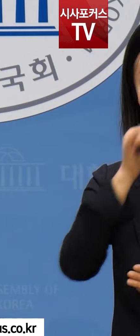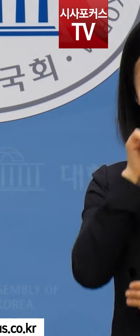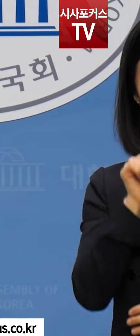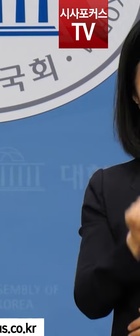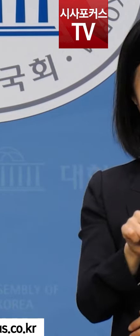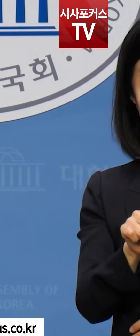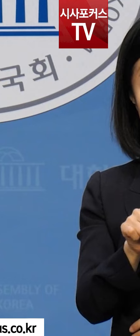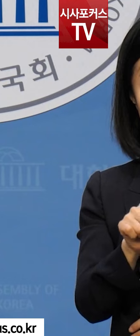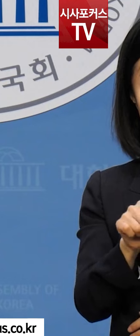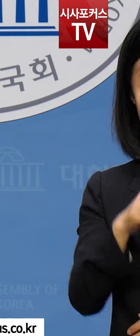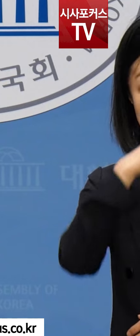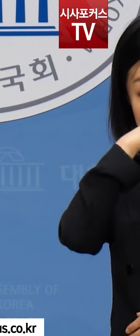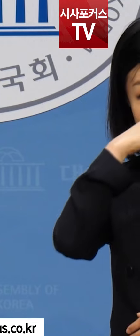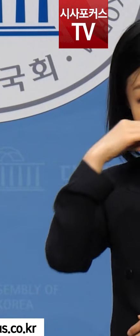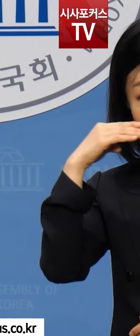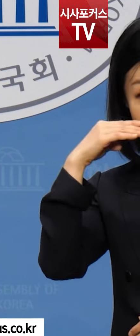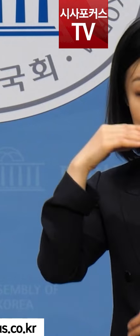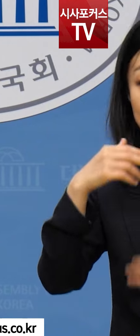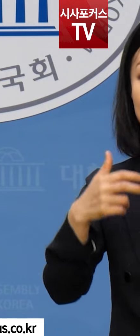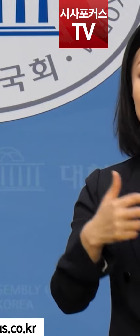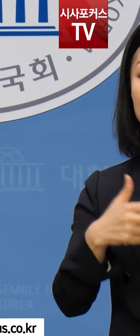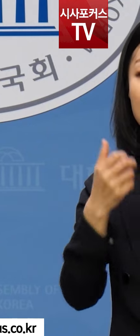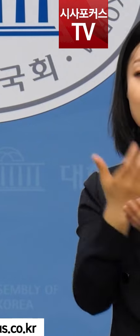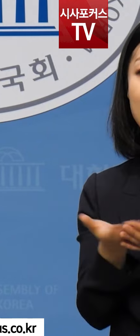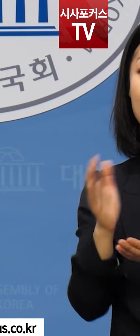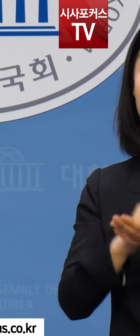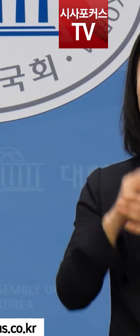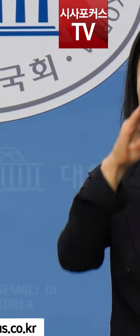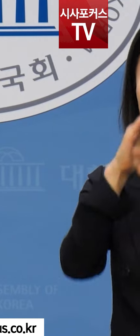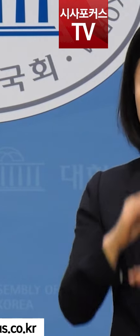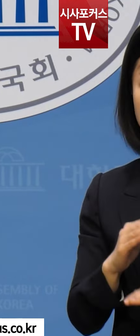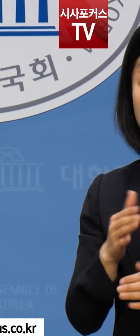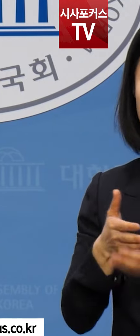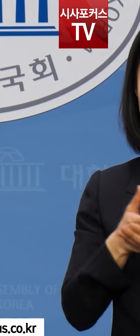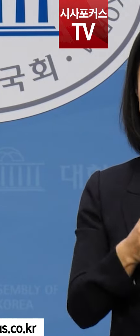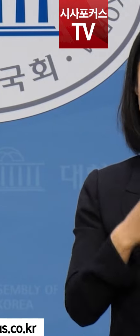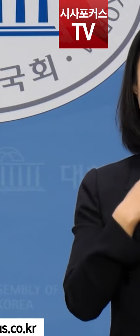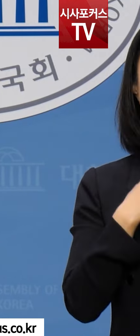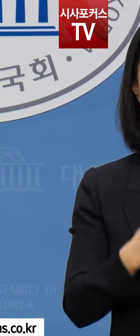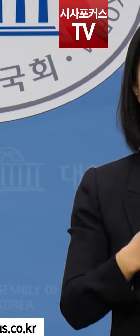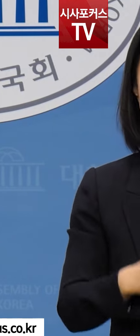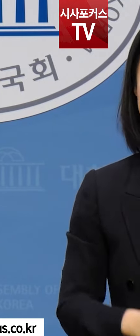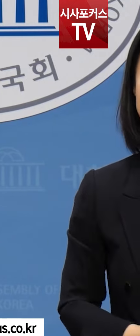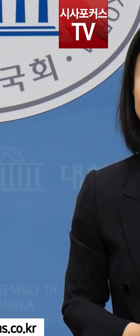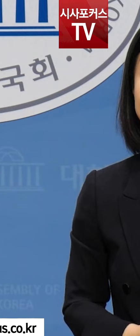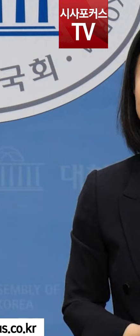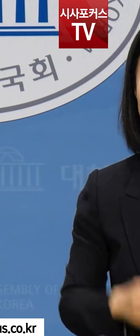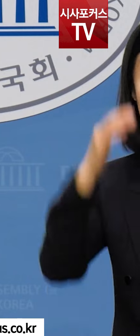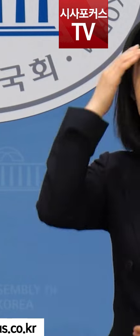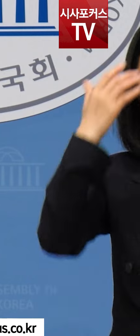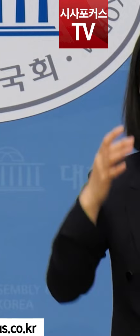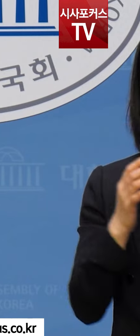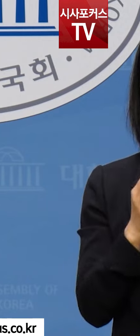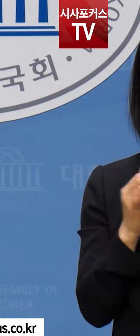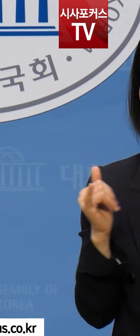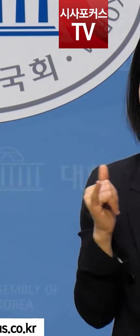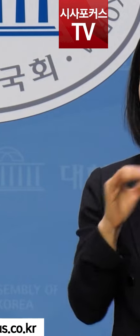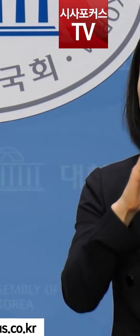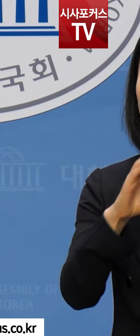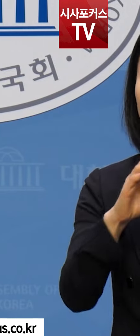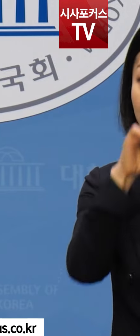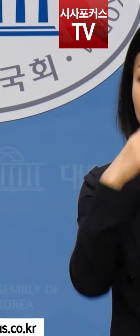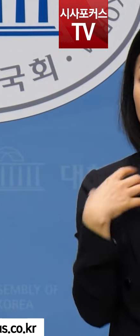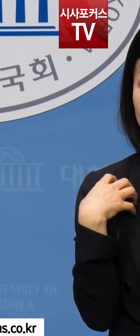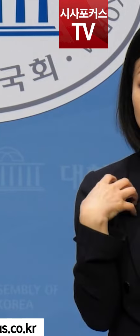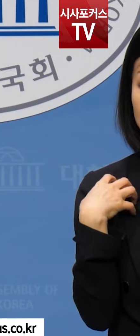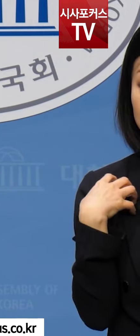있도록 하는 올바른 의료개혁안을 추구하도록 하겠습니다. 대한민국 국민들은 소통하는